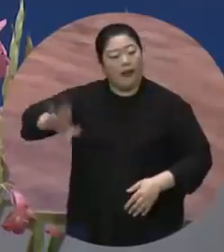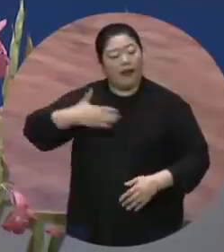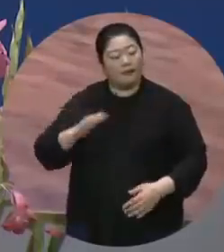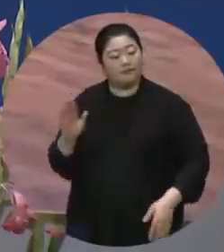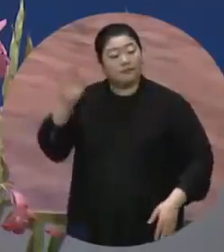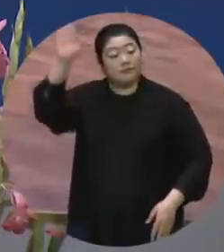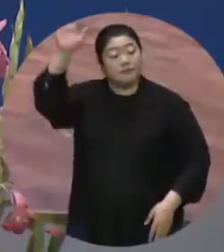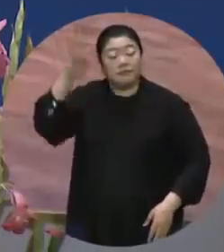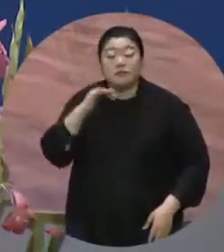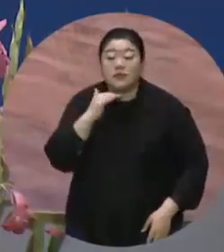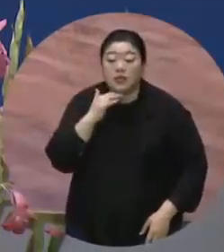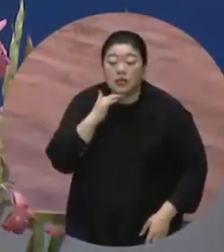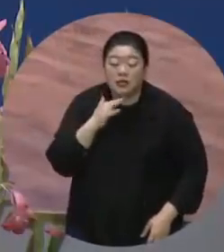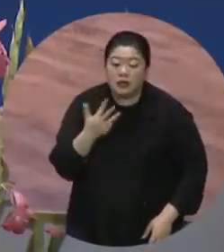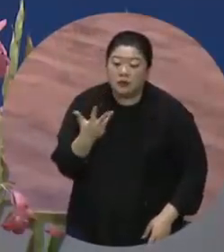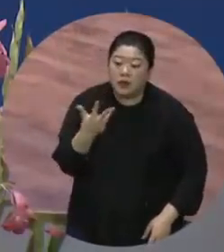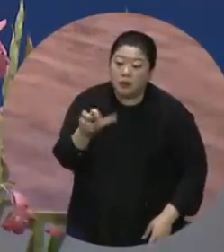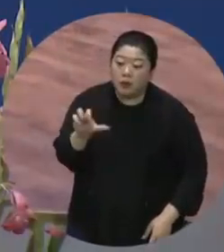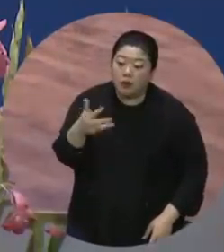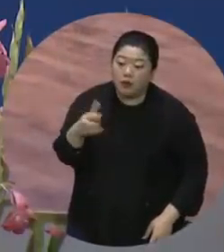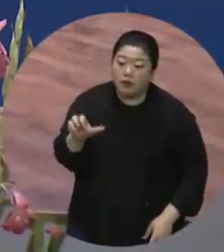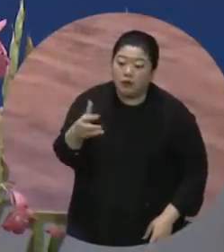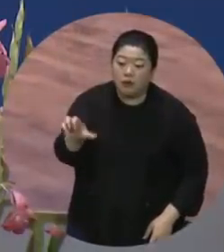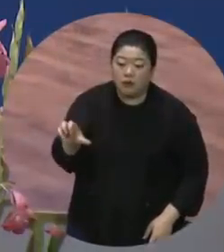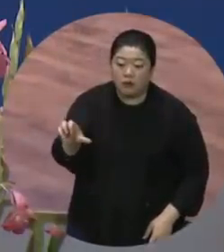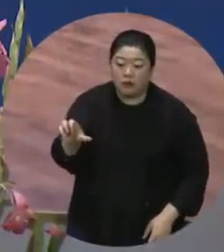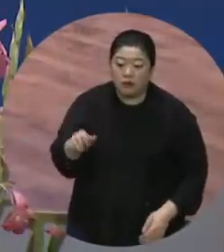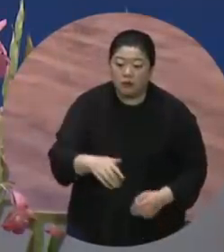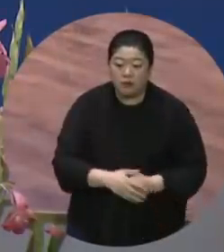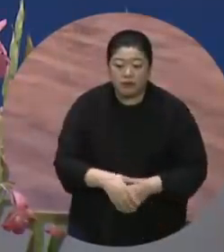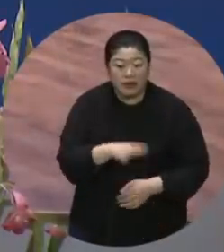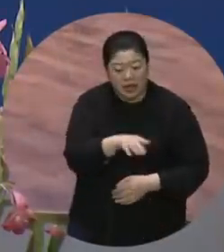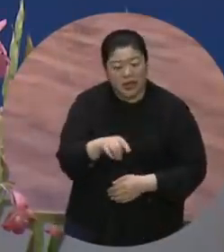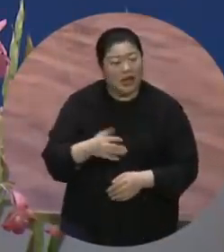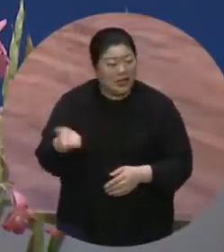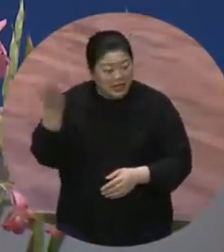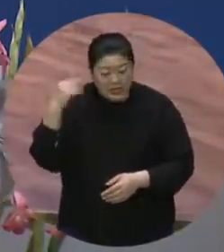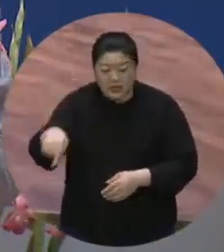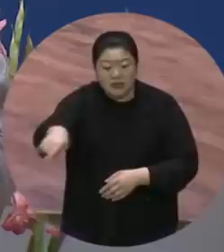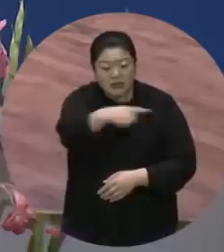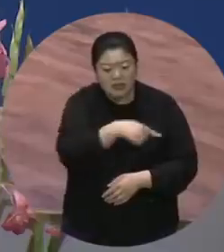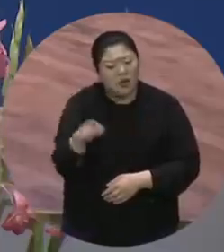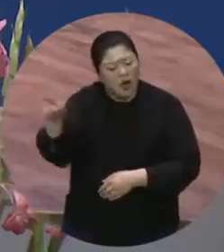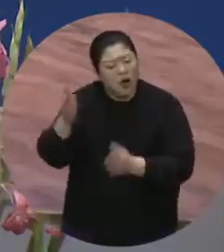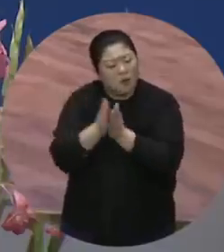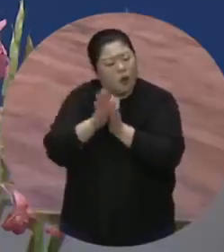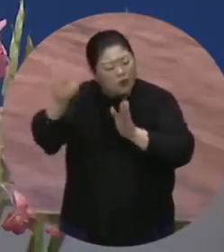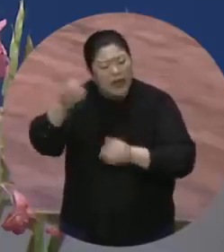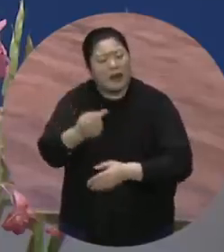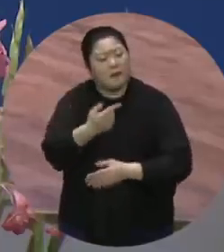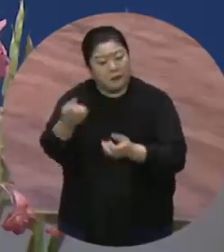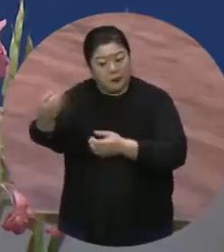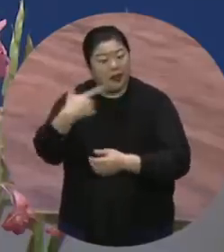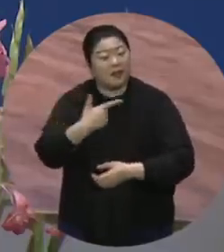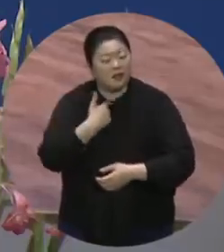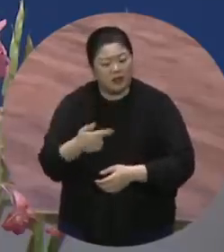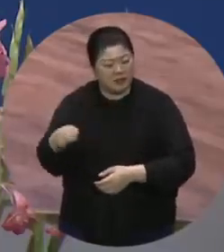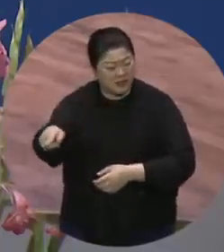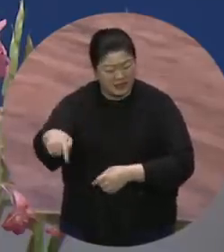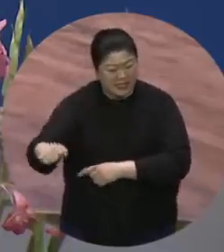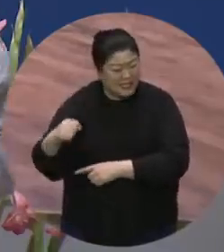전에 모세께서 말하지 않았습니까? 분명히 말하지 않았 내가 나가겠습니다. 아무리